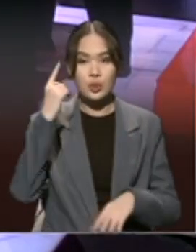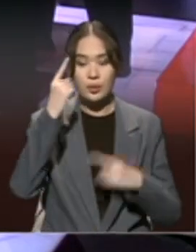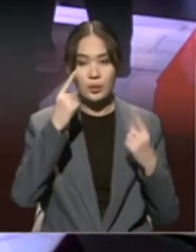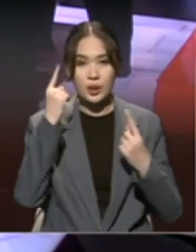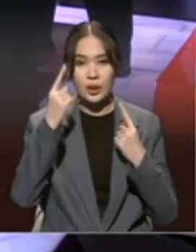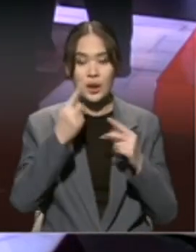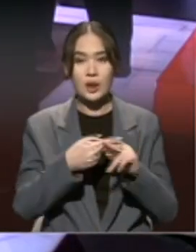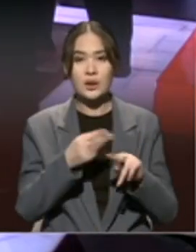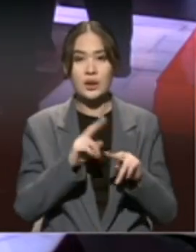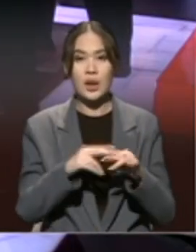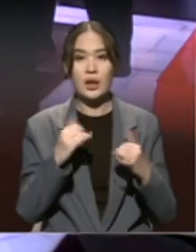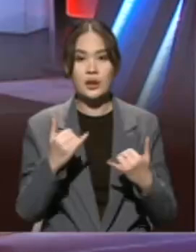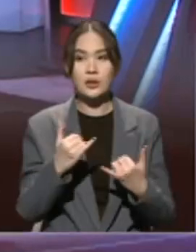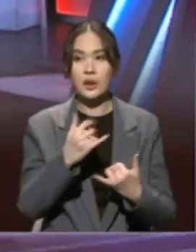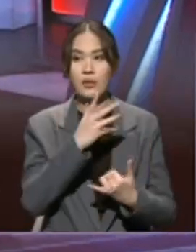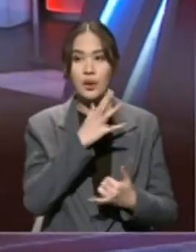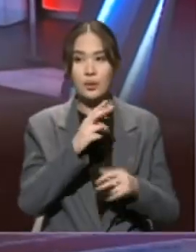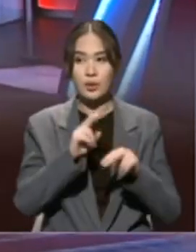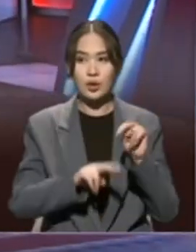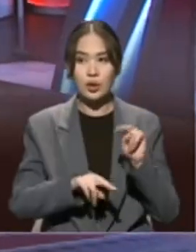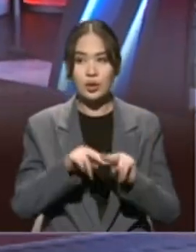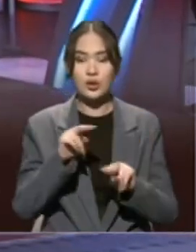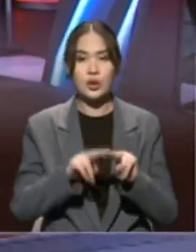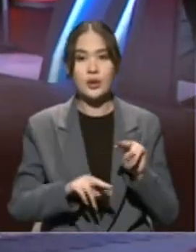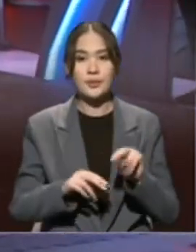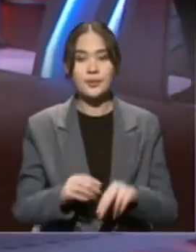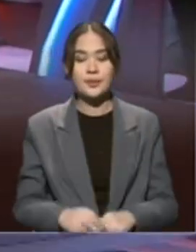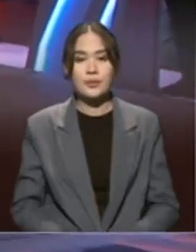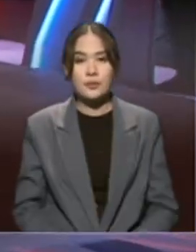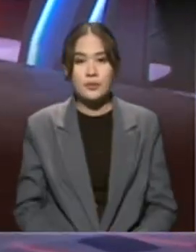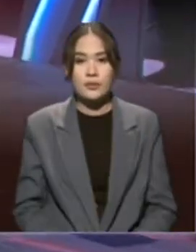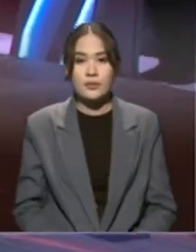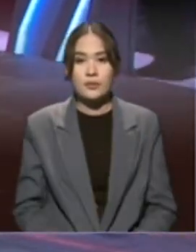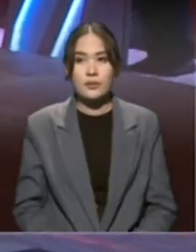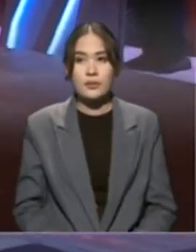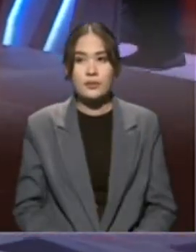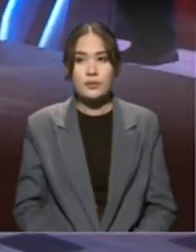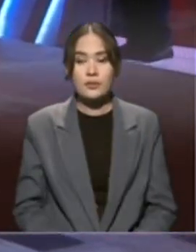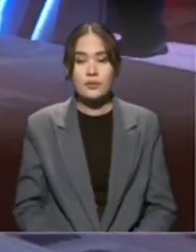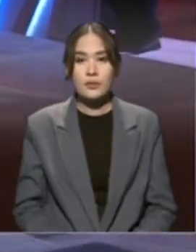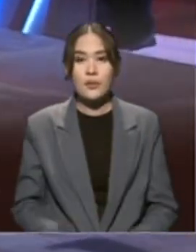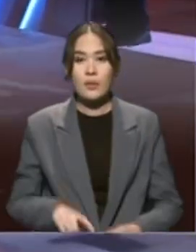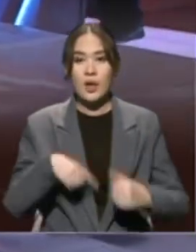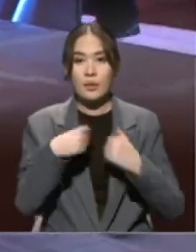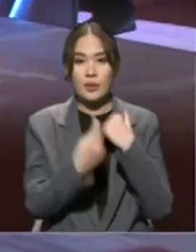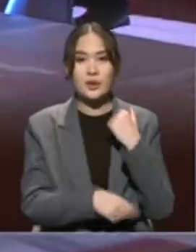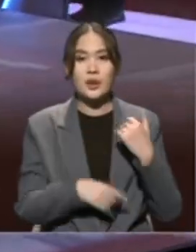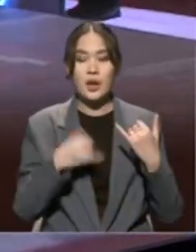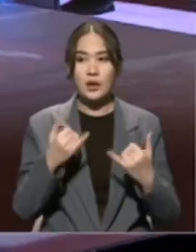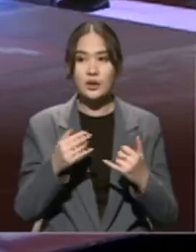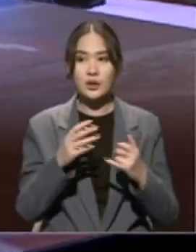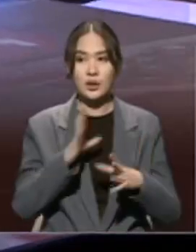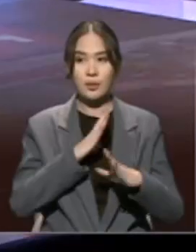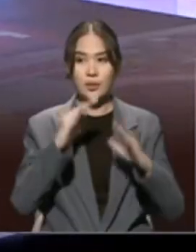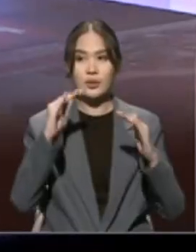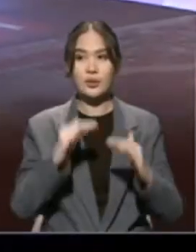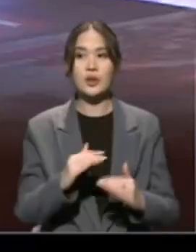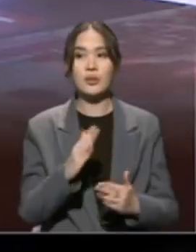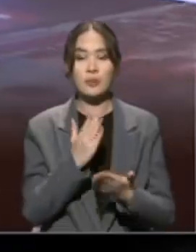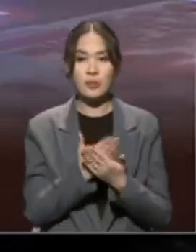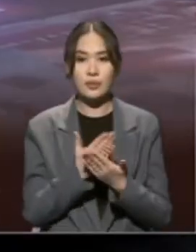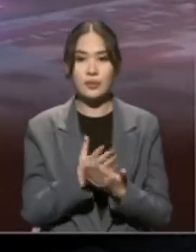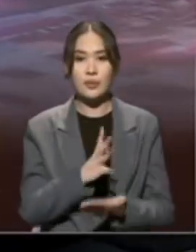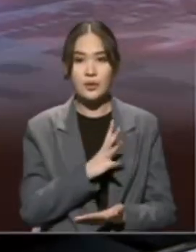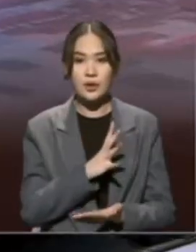қалды. Қазіргі таңда біздің құрылысшылардың жаңағы құрылыс материалдарының саудасы тіпті тұралап тұр ғой қазір. Тұралап тұр, тұралап тұр. Мойындауымыз